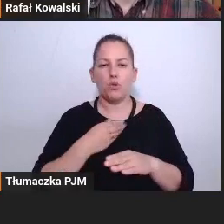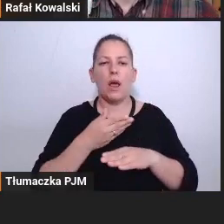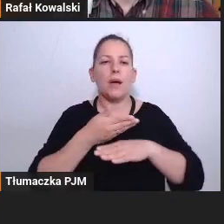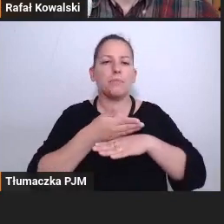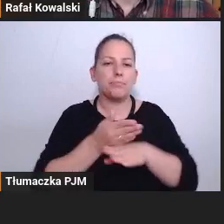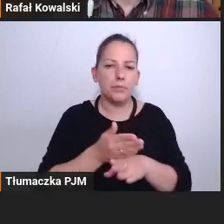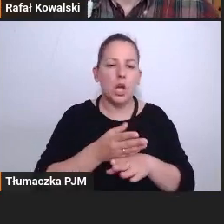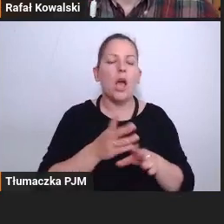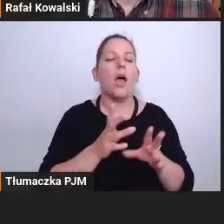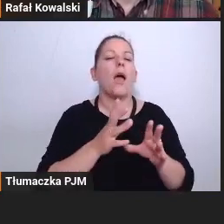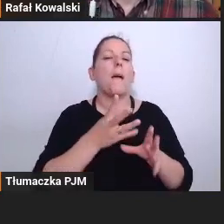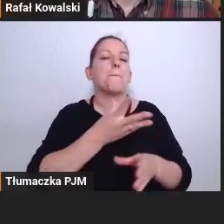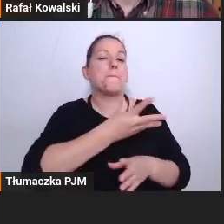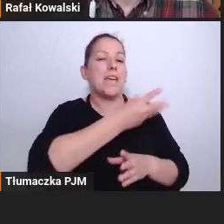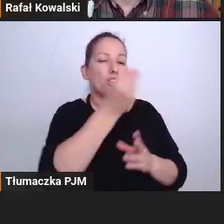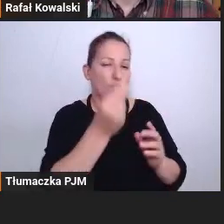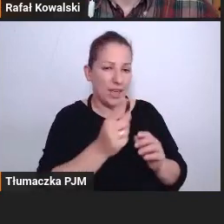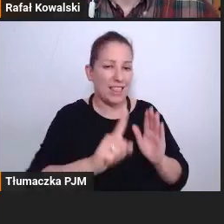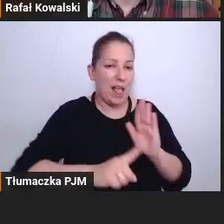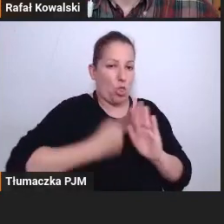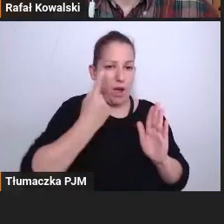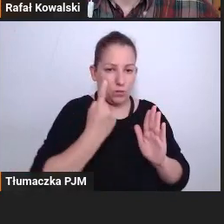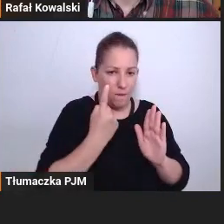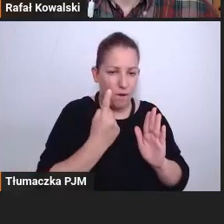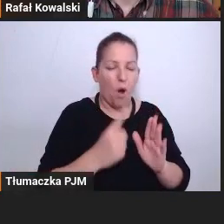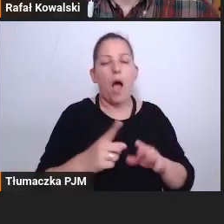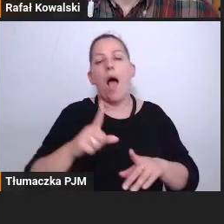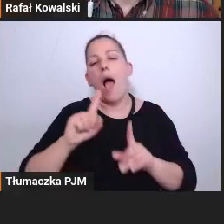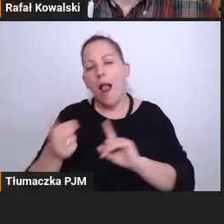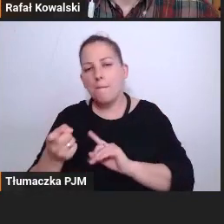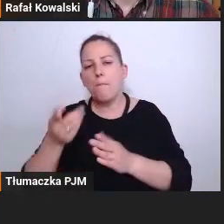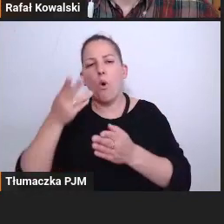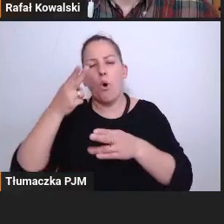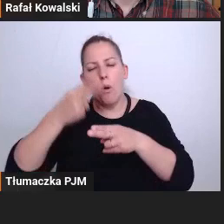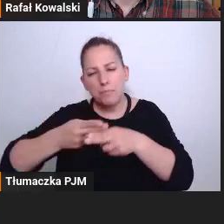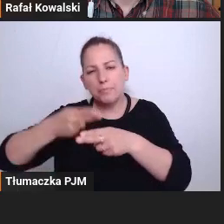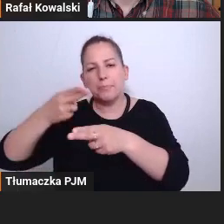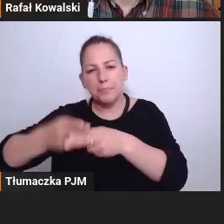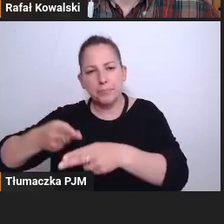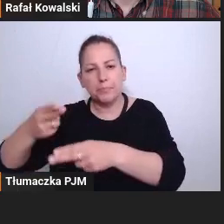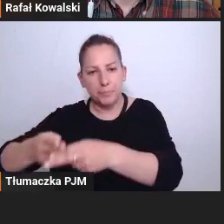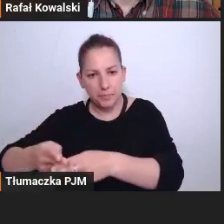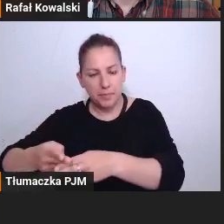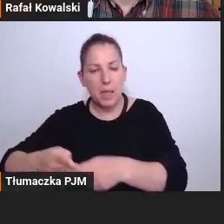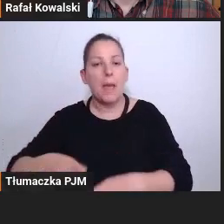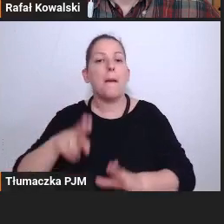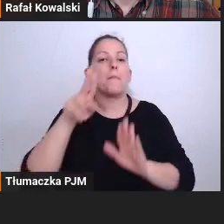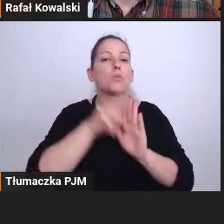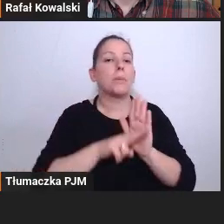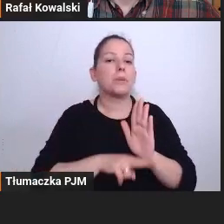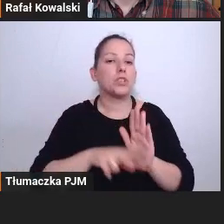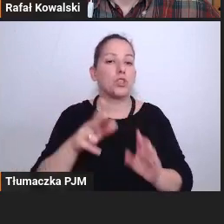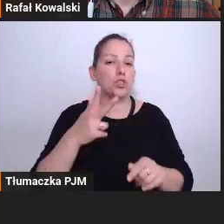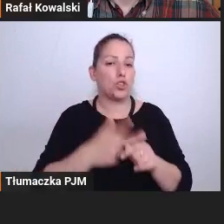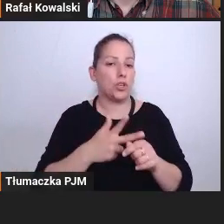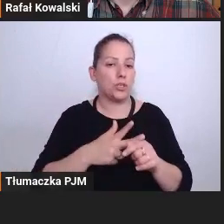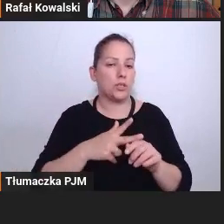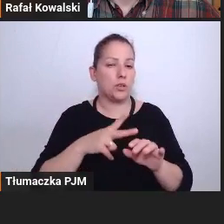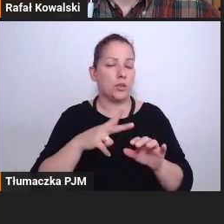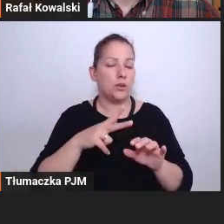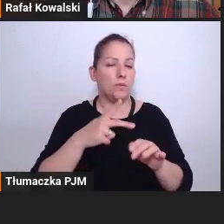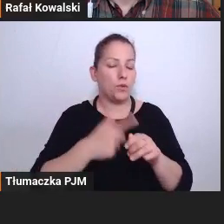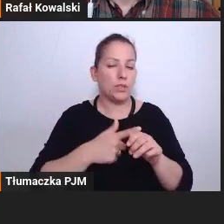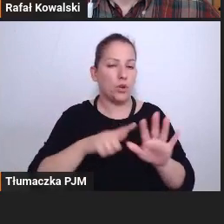być ciągiem wzięty jako jednorazowo, może być podzielony. Co prawda przepisy nam weszły 26 kwietnia, bo